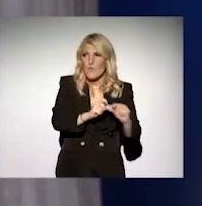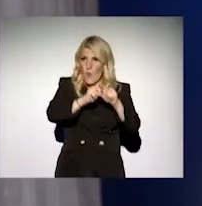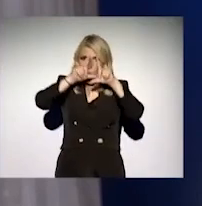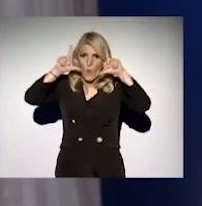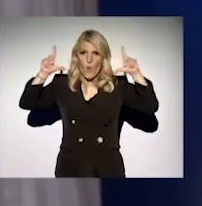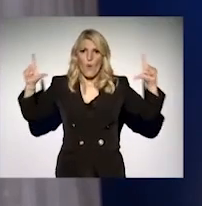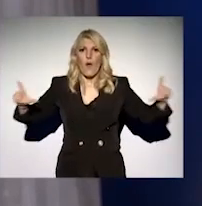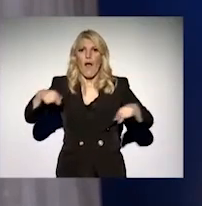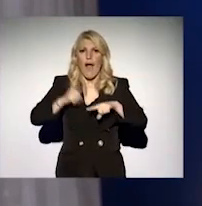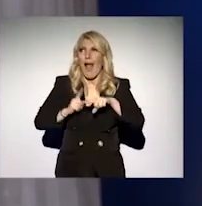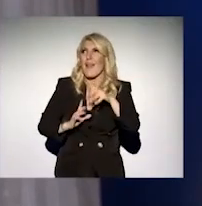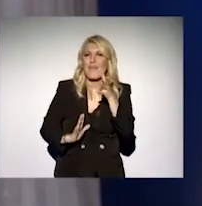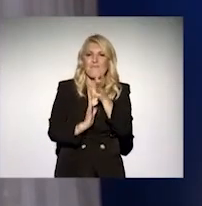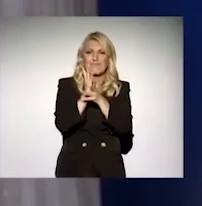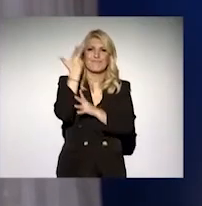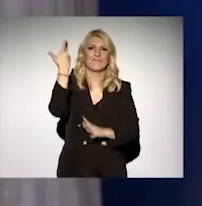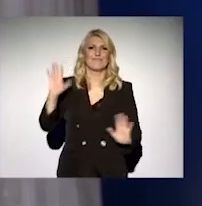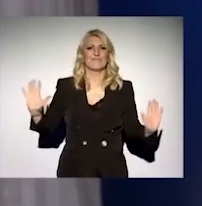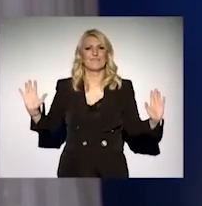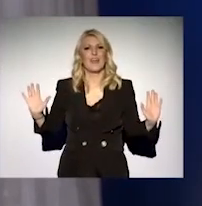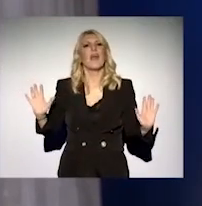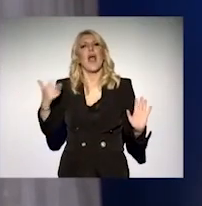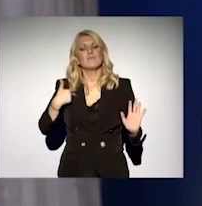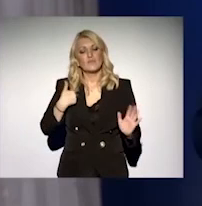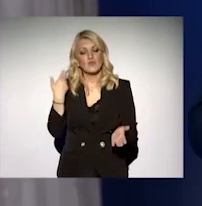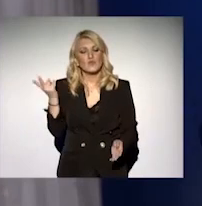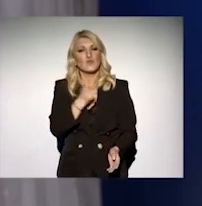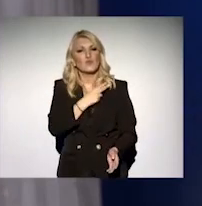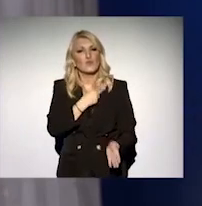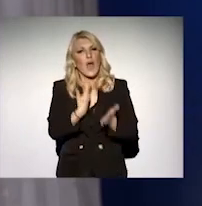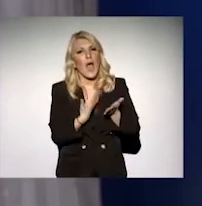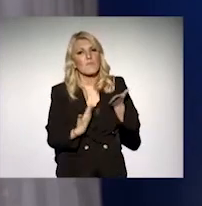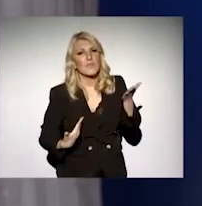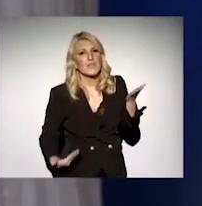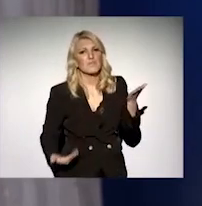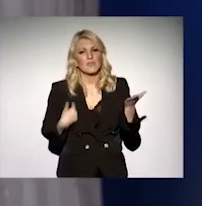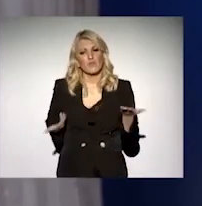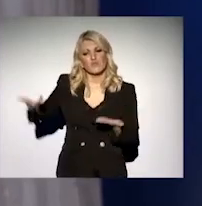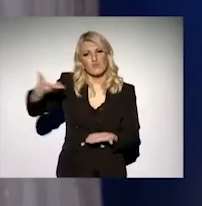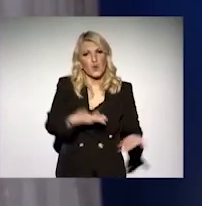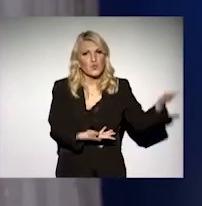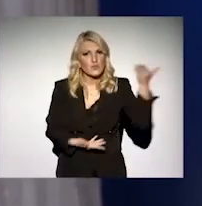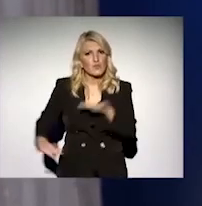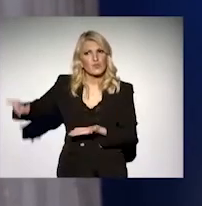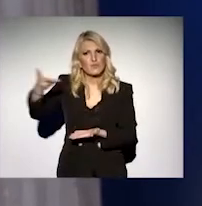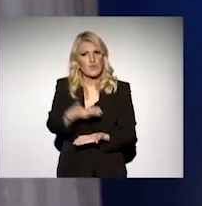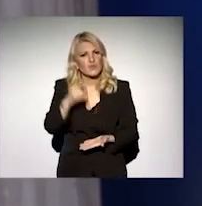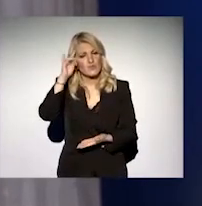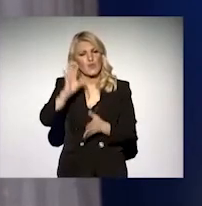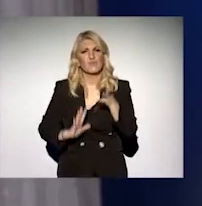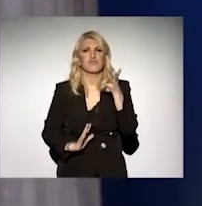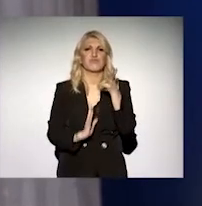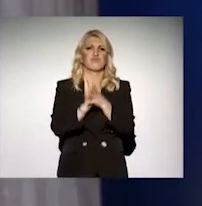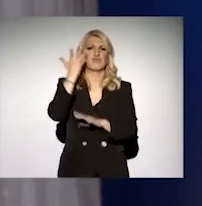δική σας την πλευρά ότι όλη αυτή η συζήτηση η οποία έχει γίνει το τελευταίο χρονικό διάστημα έχει πλήξει τη Νέα